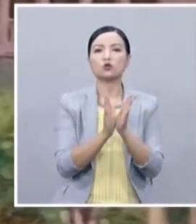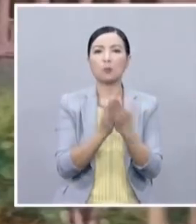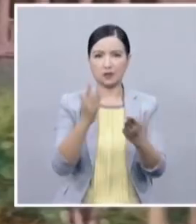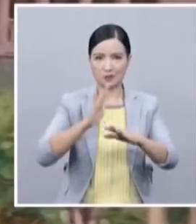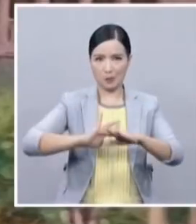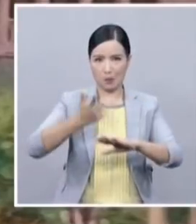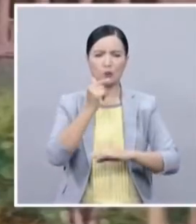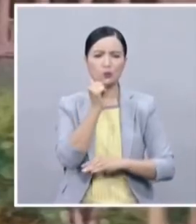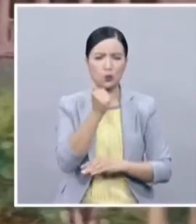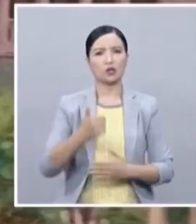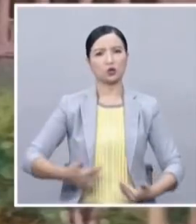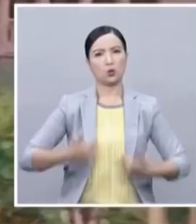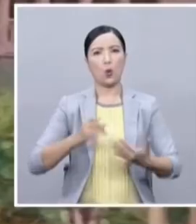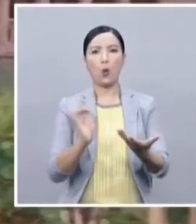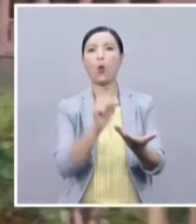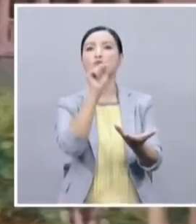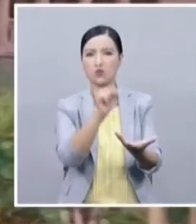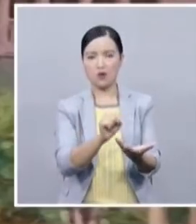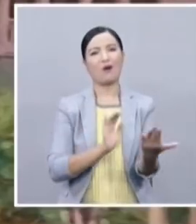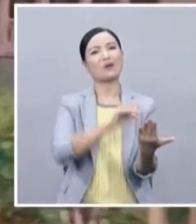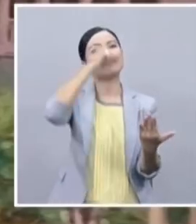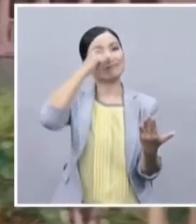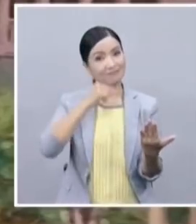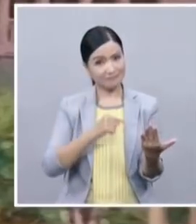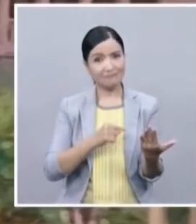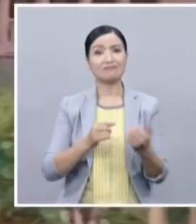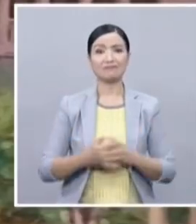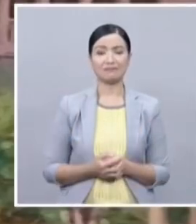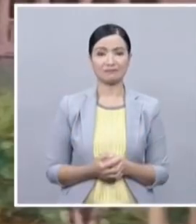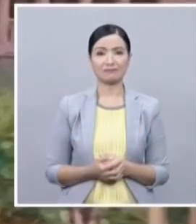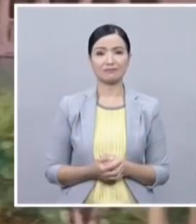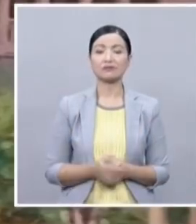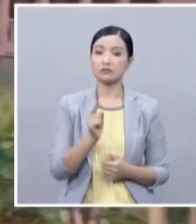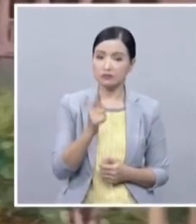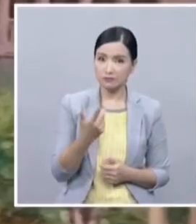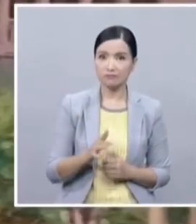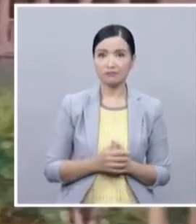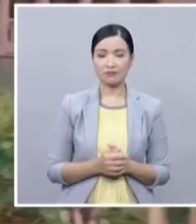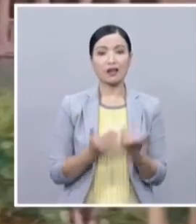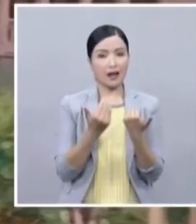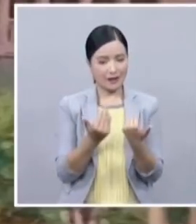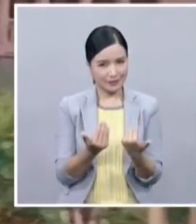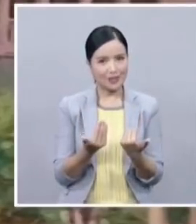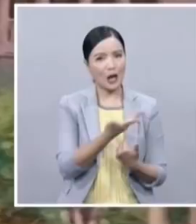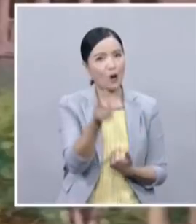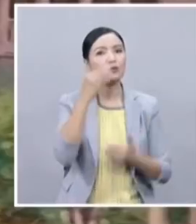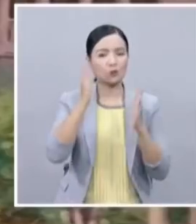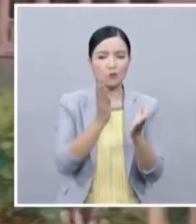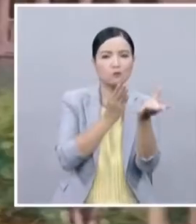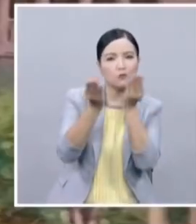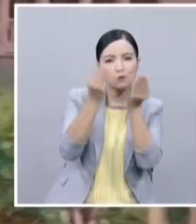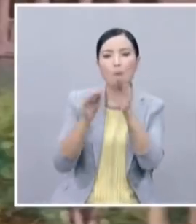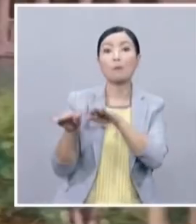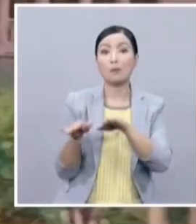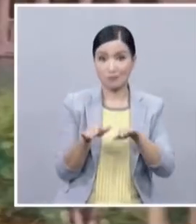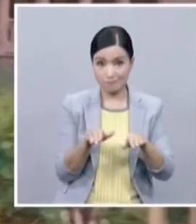ที่มีชีวิตของประเทศนะครับอันที่จริงแล้วสถานการณ์ครั้งนี้เราทุกคนได้เรียนรู้มาพร้อมกันนะ